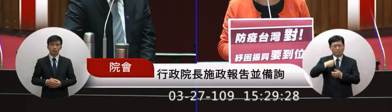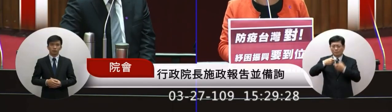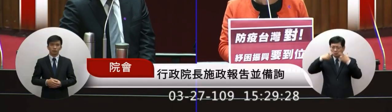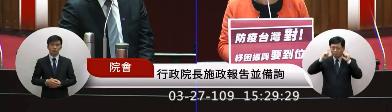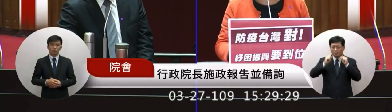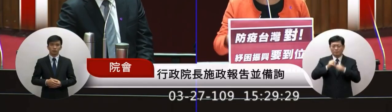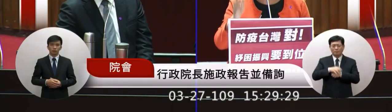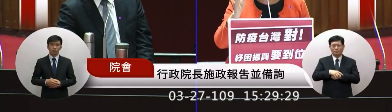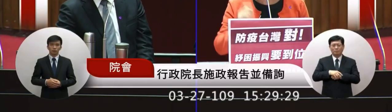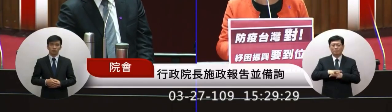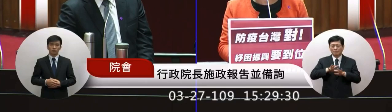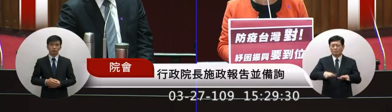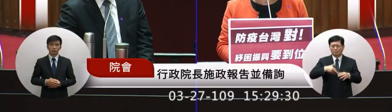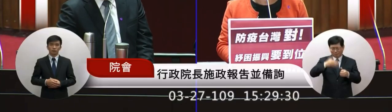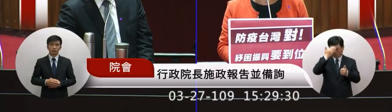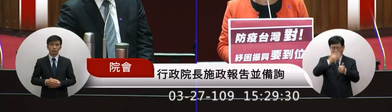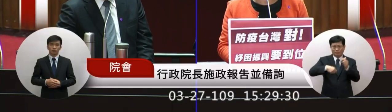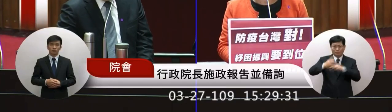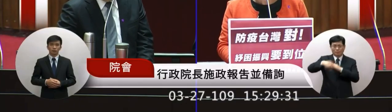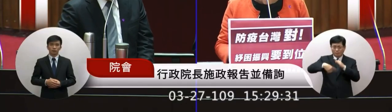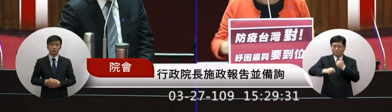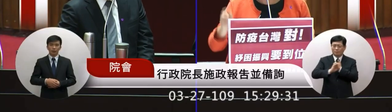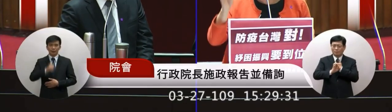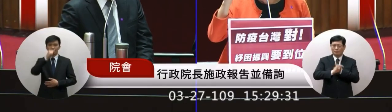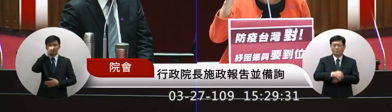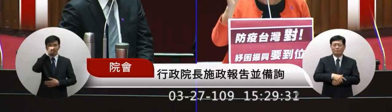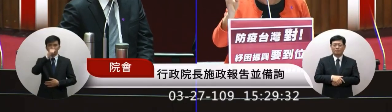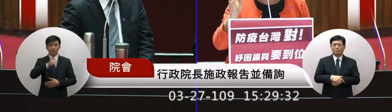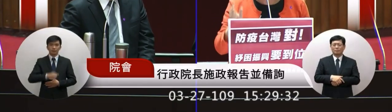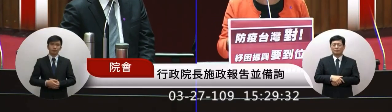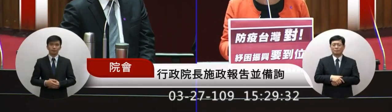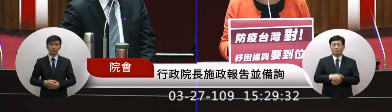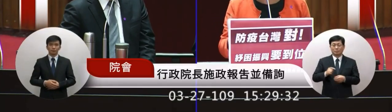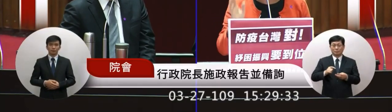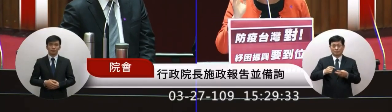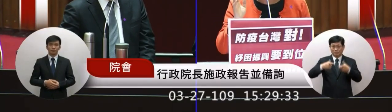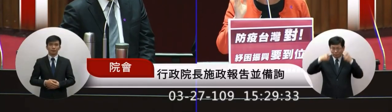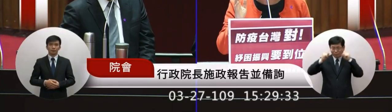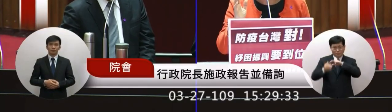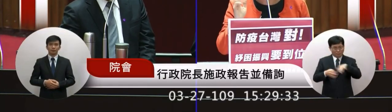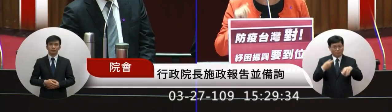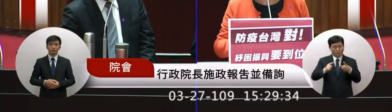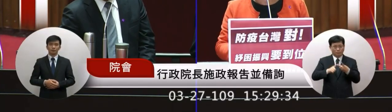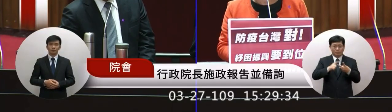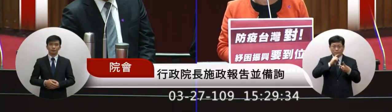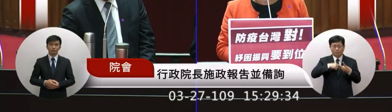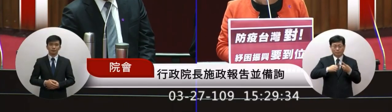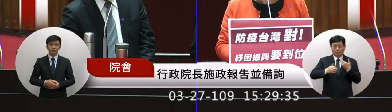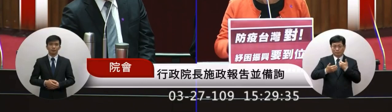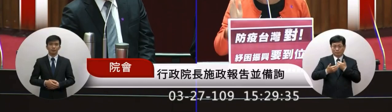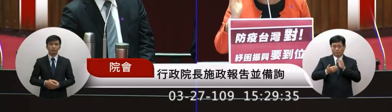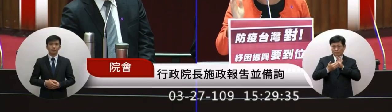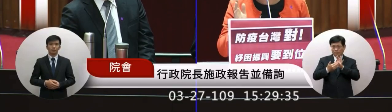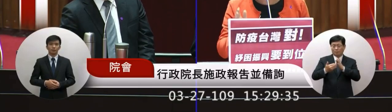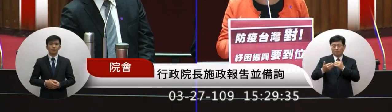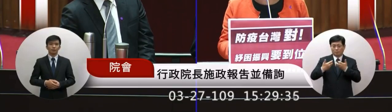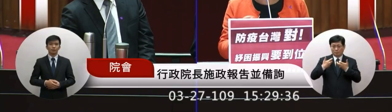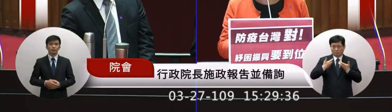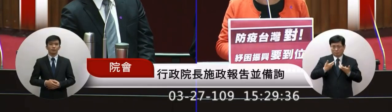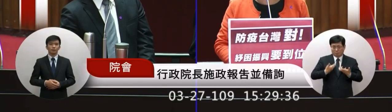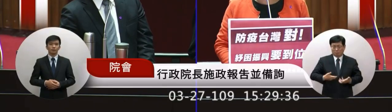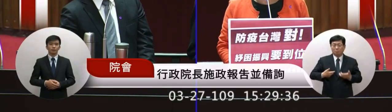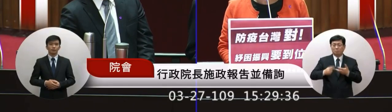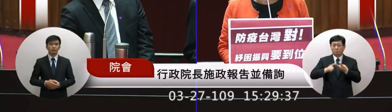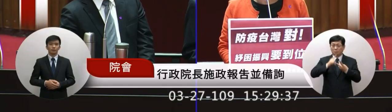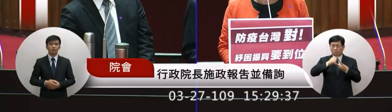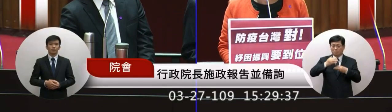罩了、哦、所以再请行政院再评估了、哦那除了口罩之外，再来就是防护衣跟隔离衣了。我最近哦，在我们